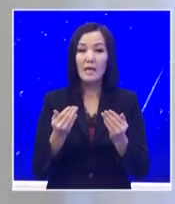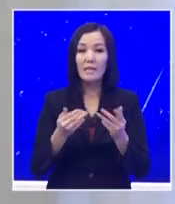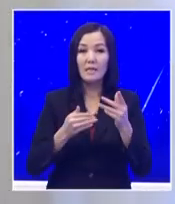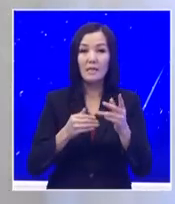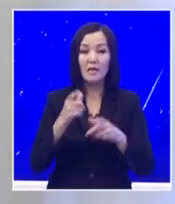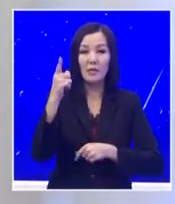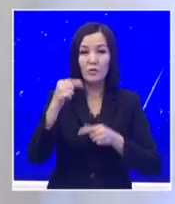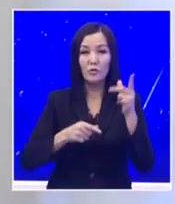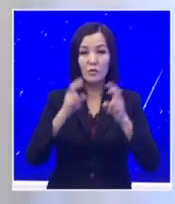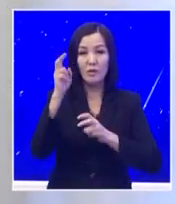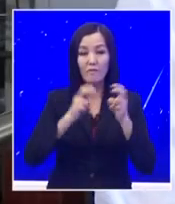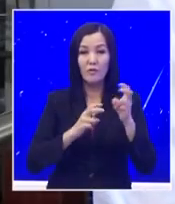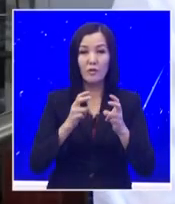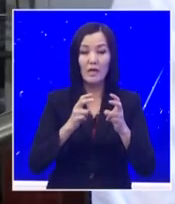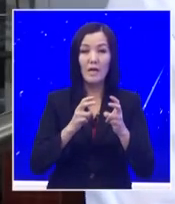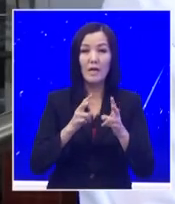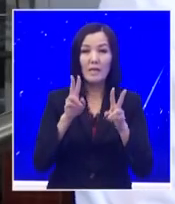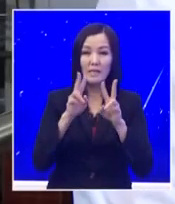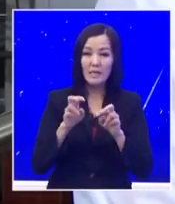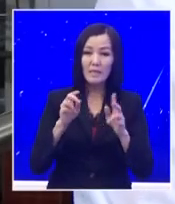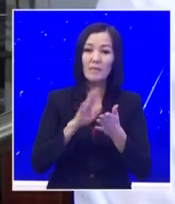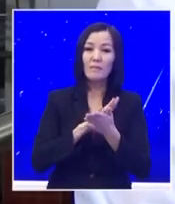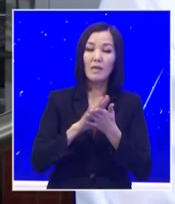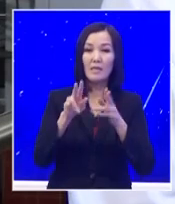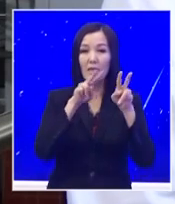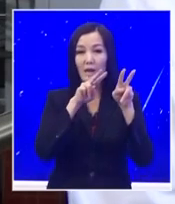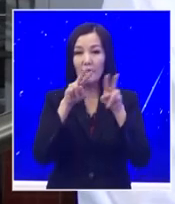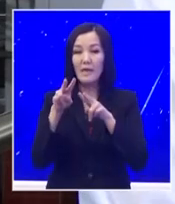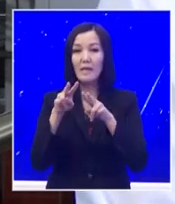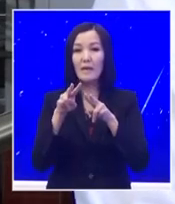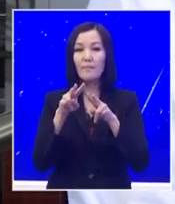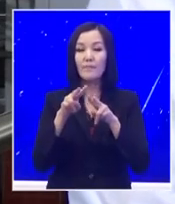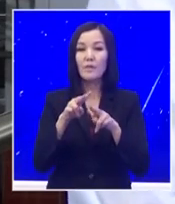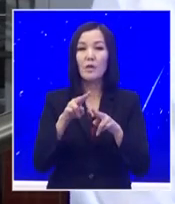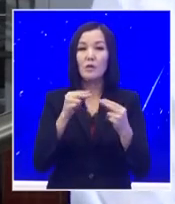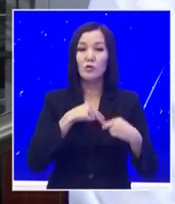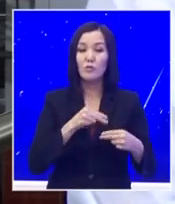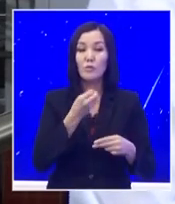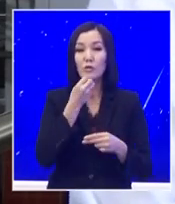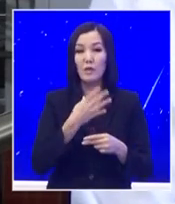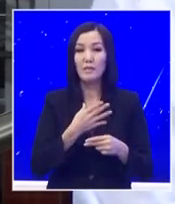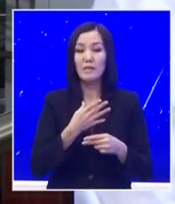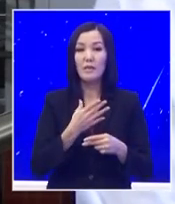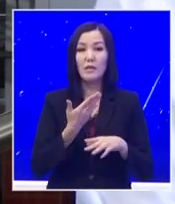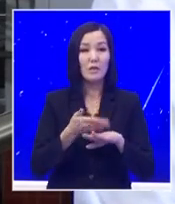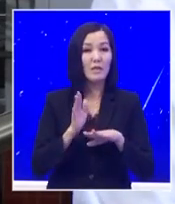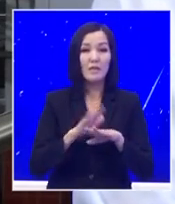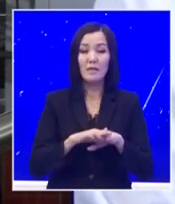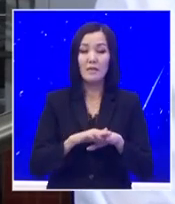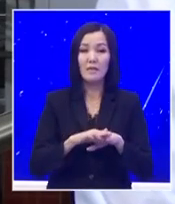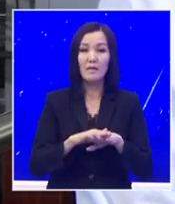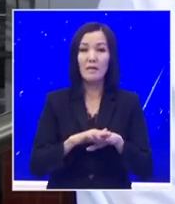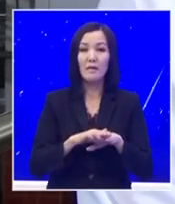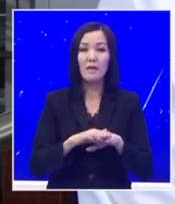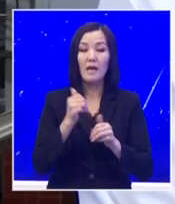Жалпы жұмыс жақсы, бірақ жеңіл емес. Ешқандай жұмыс жеңіл болмайды, жеңіл жұмыс жоқ.